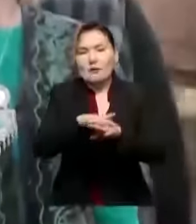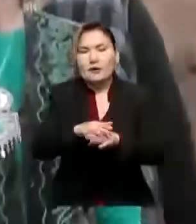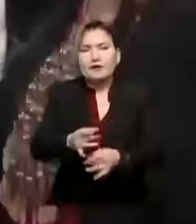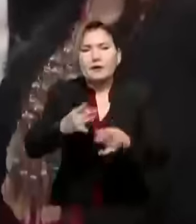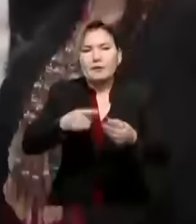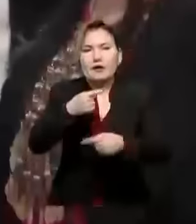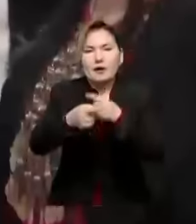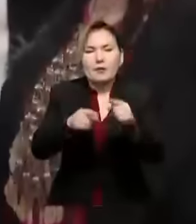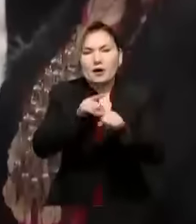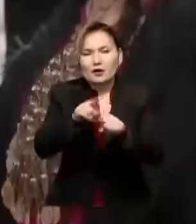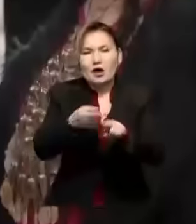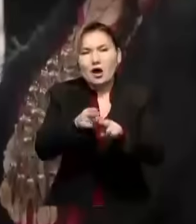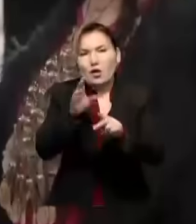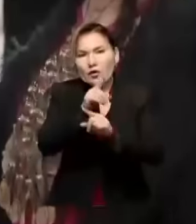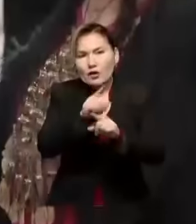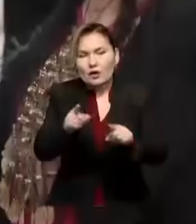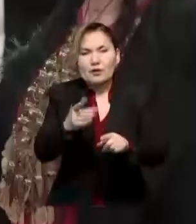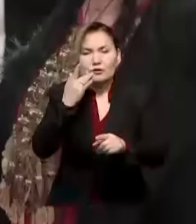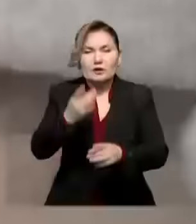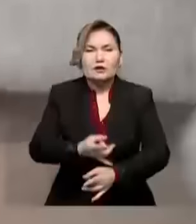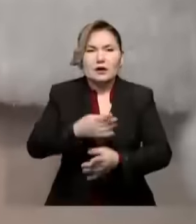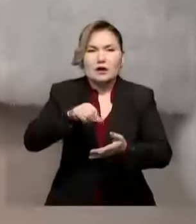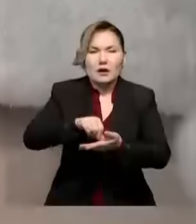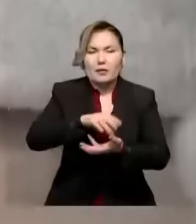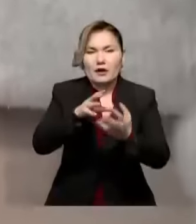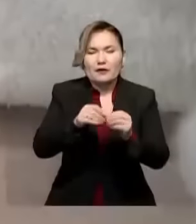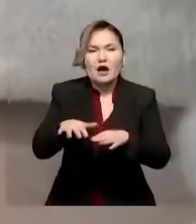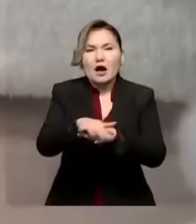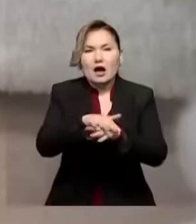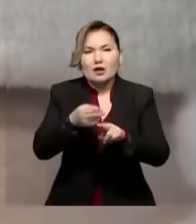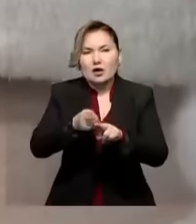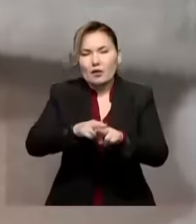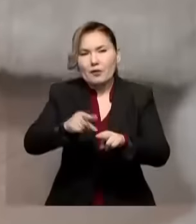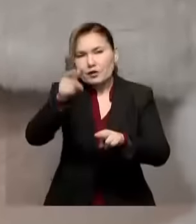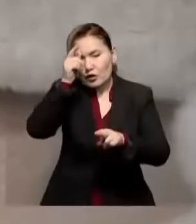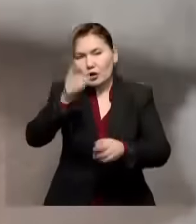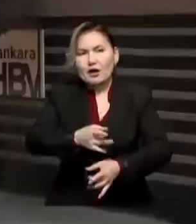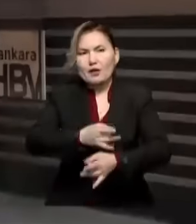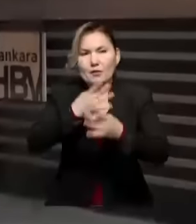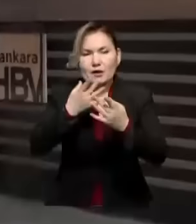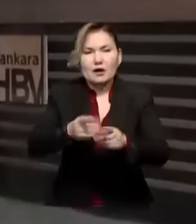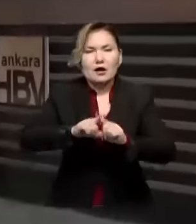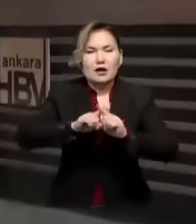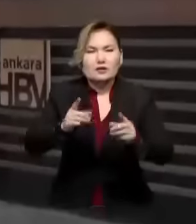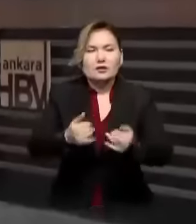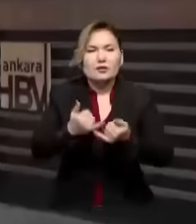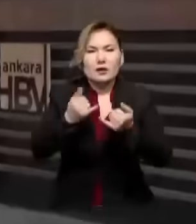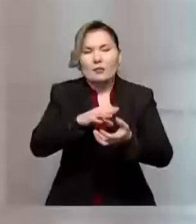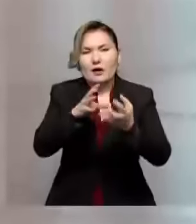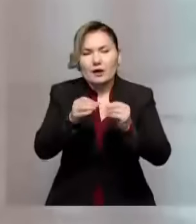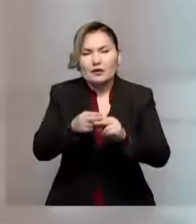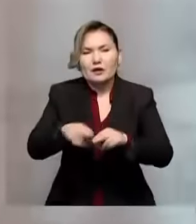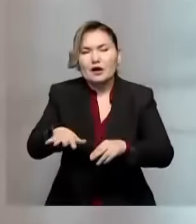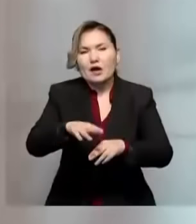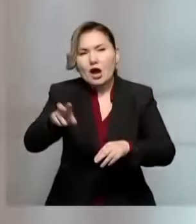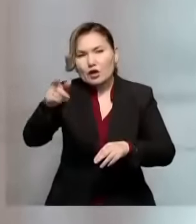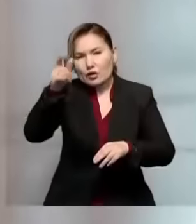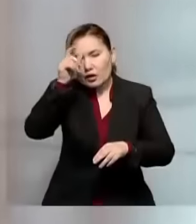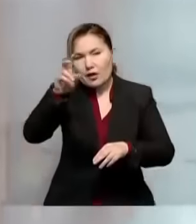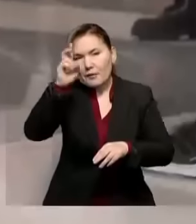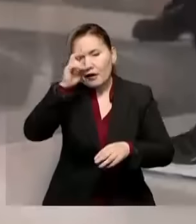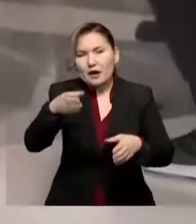деп дәріптеп, осы күнде шеру өткізетін. Сондықтан халықтың бұл мейрамға көзқарасы басқа болды. Бірақ Түрксой түркі мемлекеттері